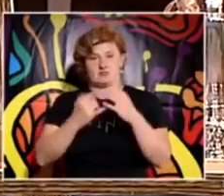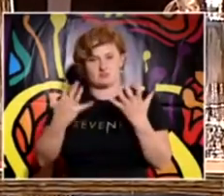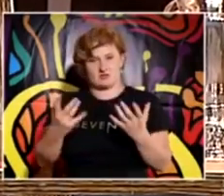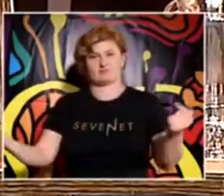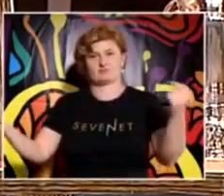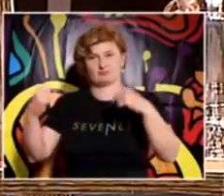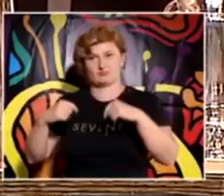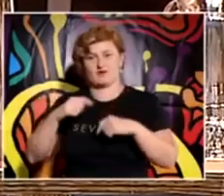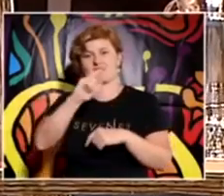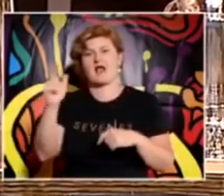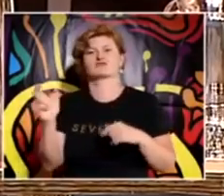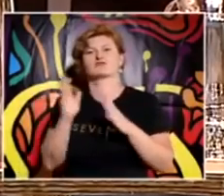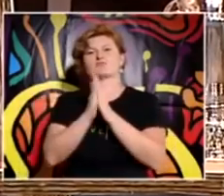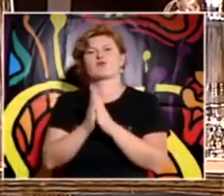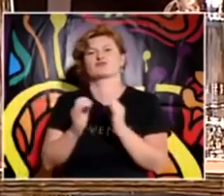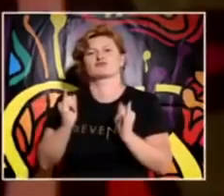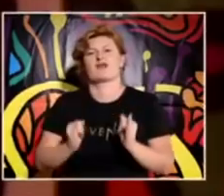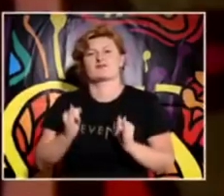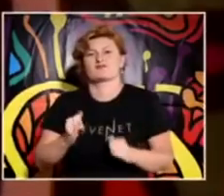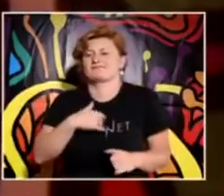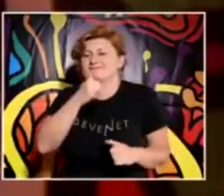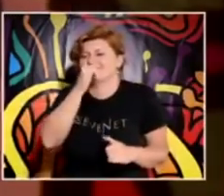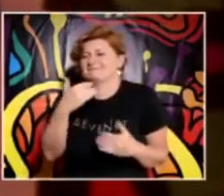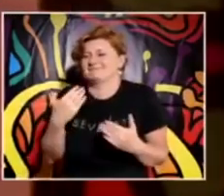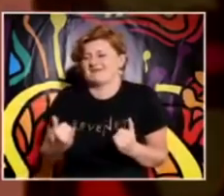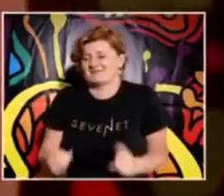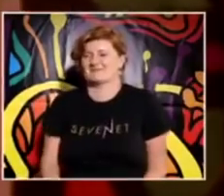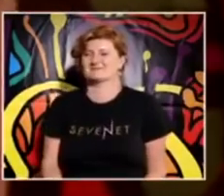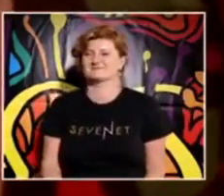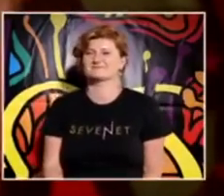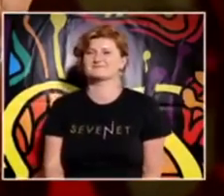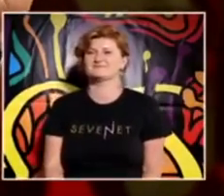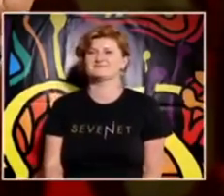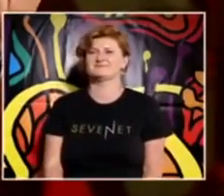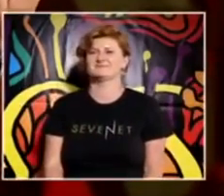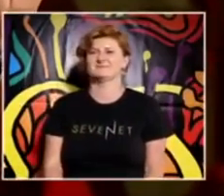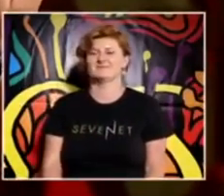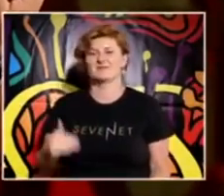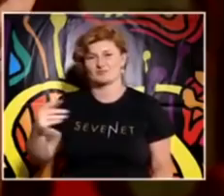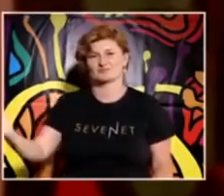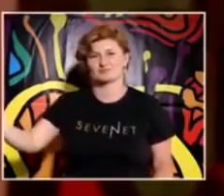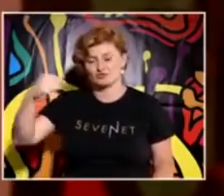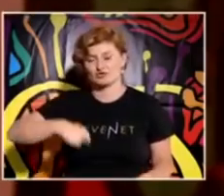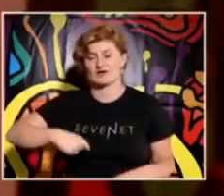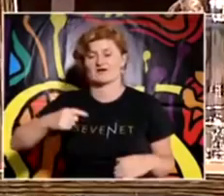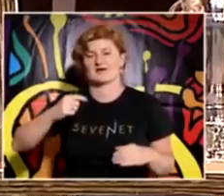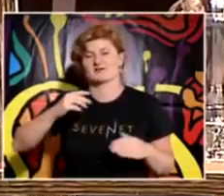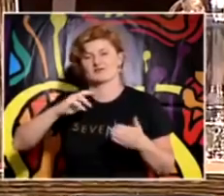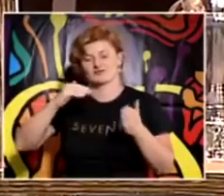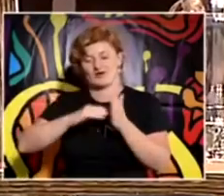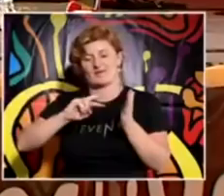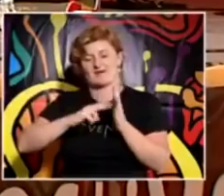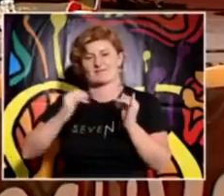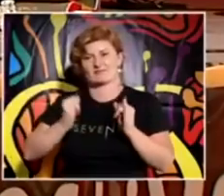to każdy ze swoim krzesłem, to nie jesteśmy na wszystko gotowi. Na spontanie można przyjść, ale trzeba zaplanować krzesło. Tak, krzesło. Ale bardzo